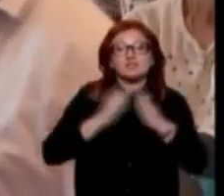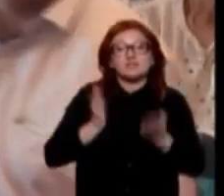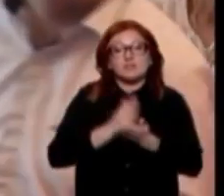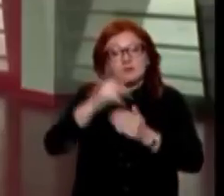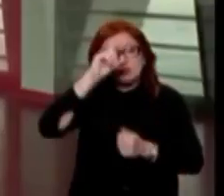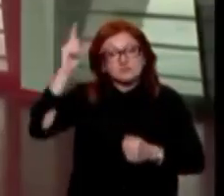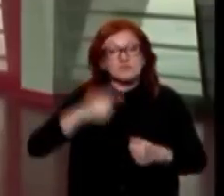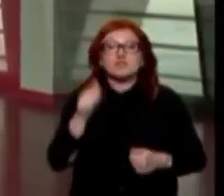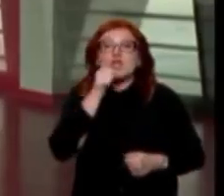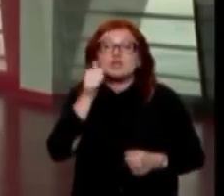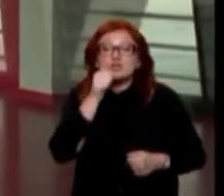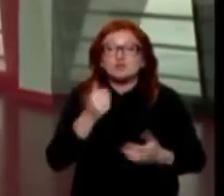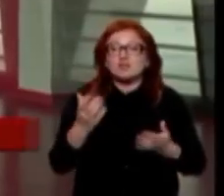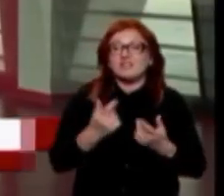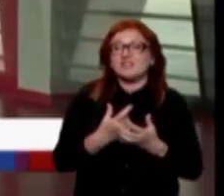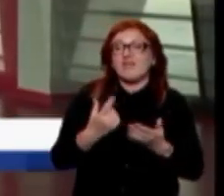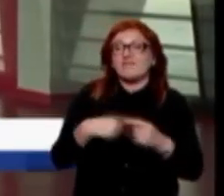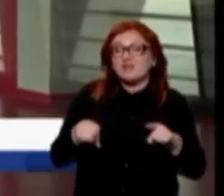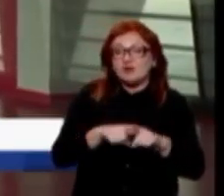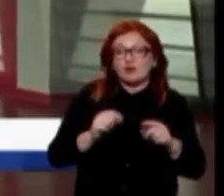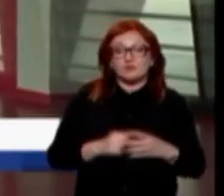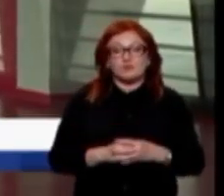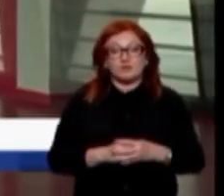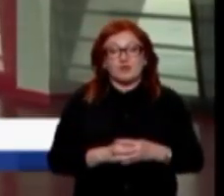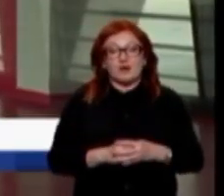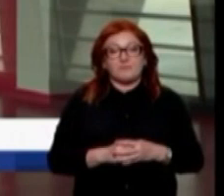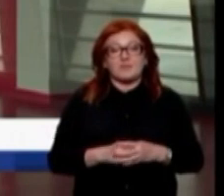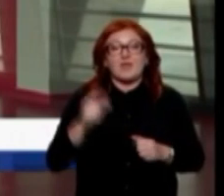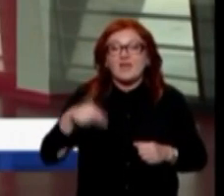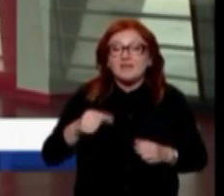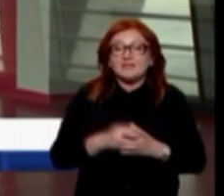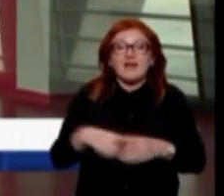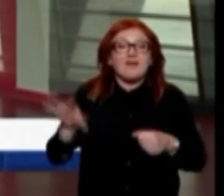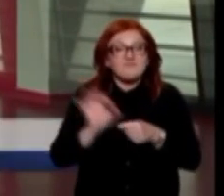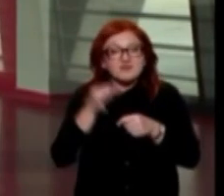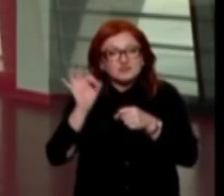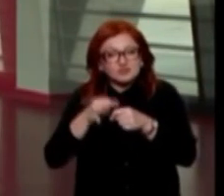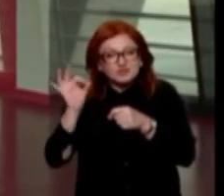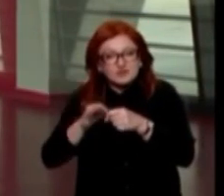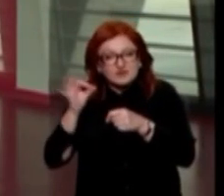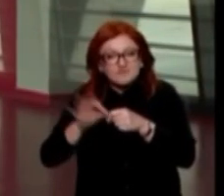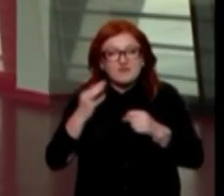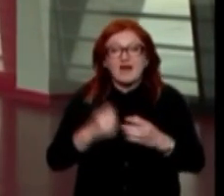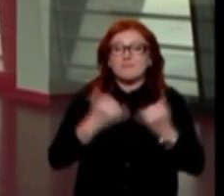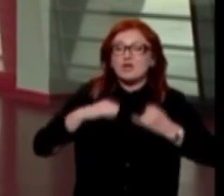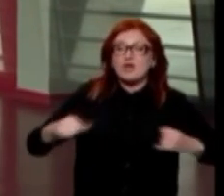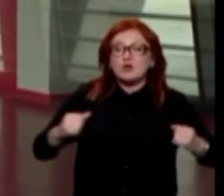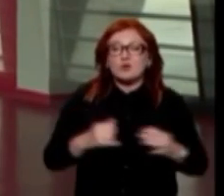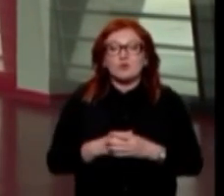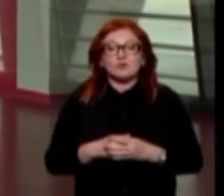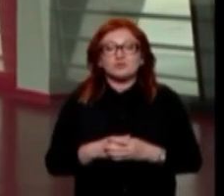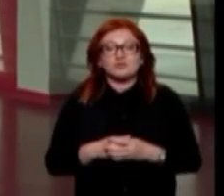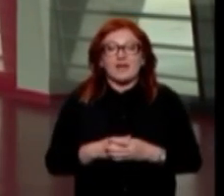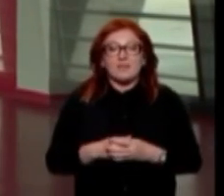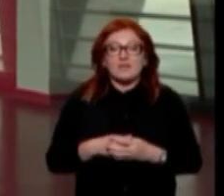dzień. Haftem diamentowym robię, wyszywam różne